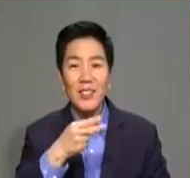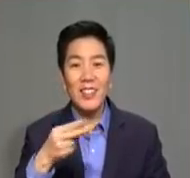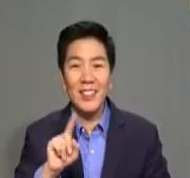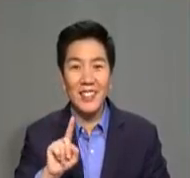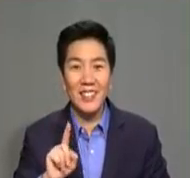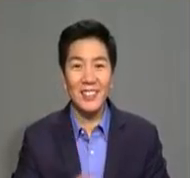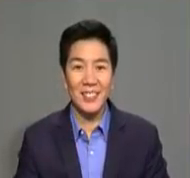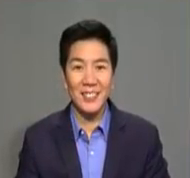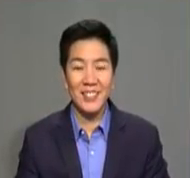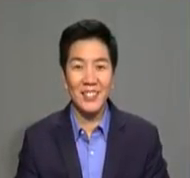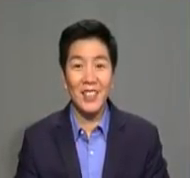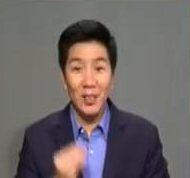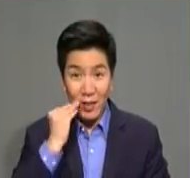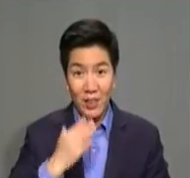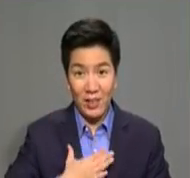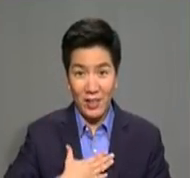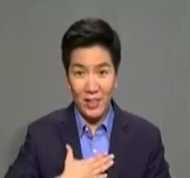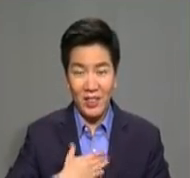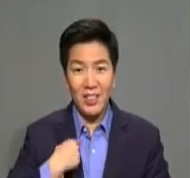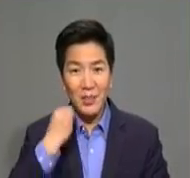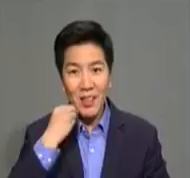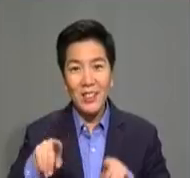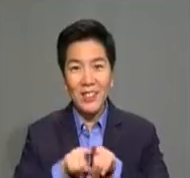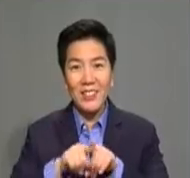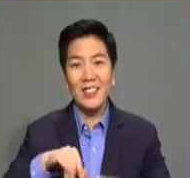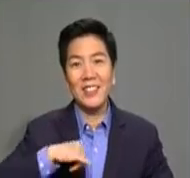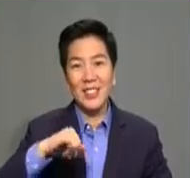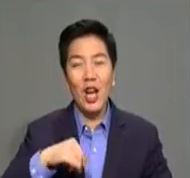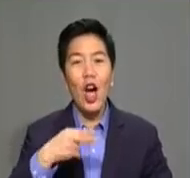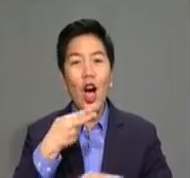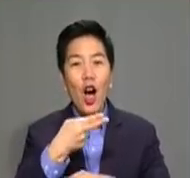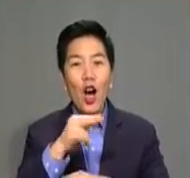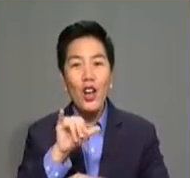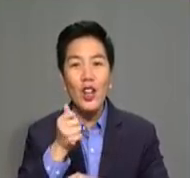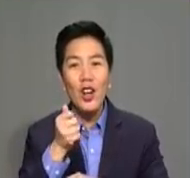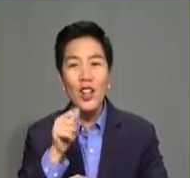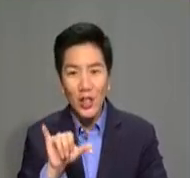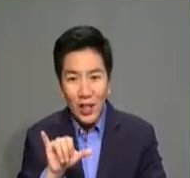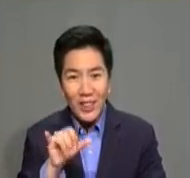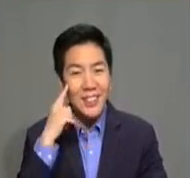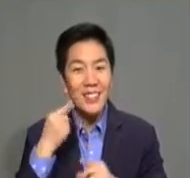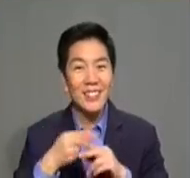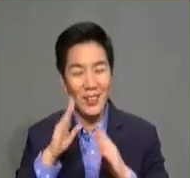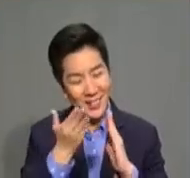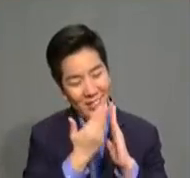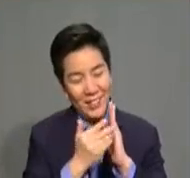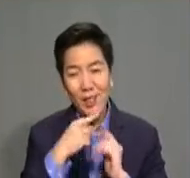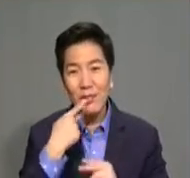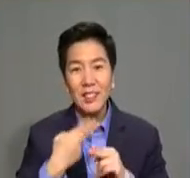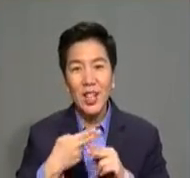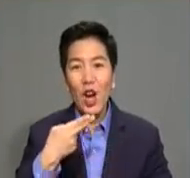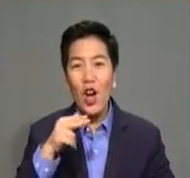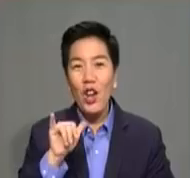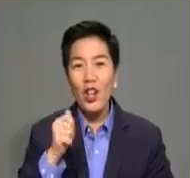ภาษาบ้านเจ้านะเอิ้นเนี่ย บ้านข่อยก็บ้านเจ้าบ้านเดียวกันเอิ้นว่าหน่อยๆค่ะ ฝนตกย้อยๆ ฝนตก จริงเหรอคะ ครับย้